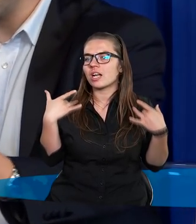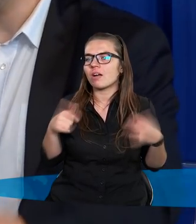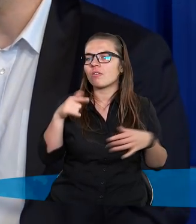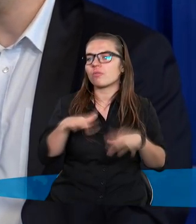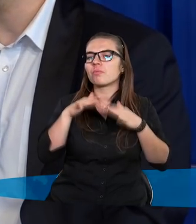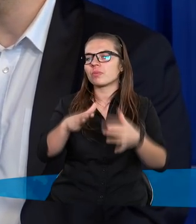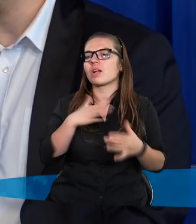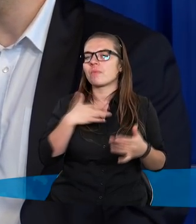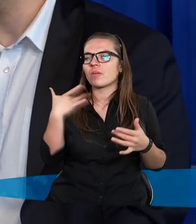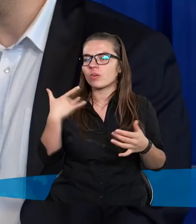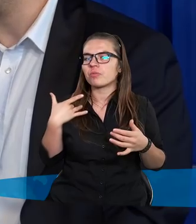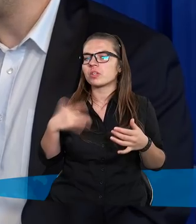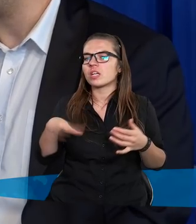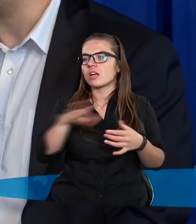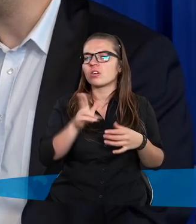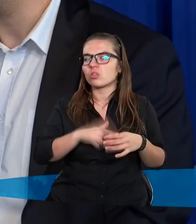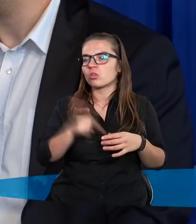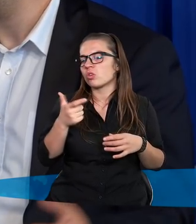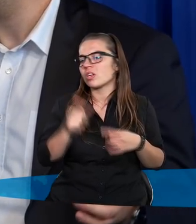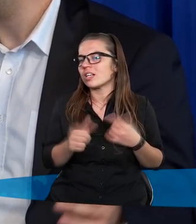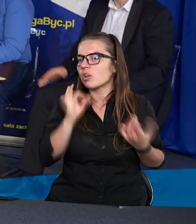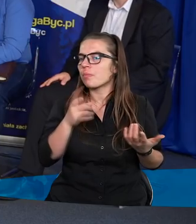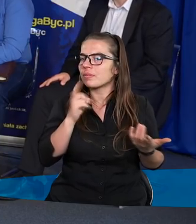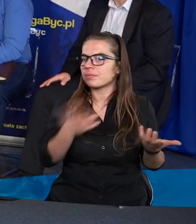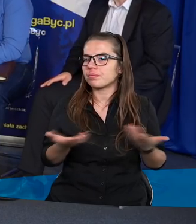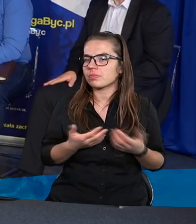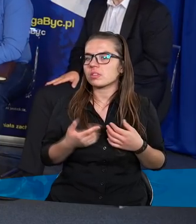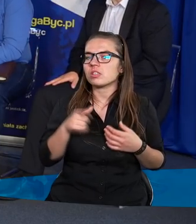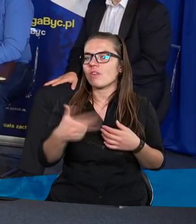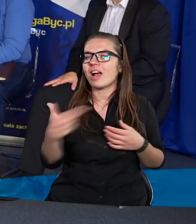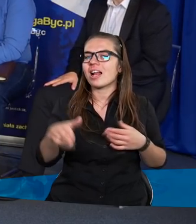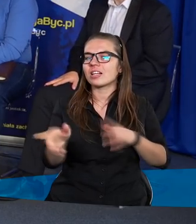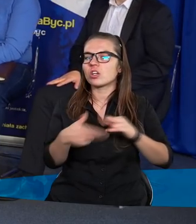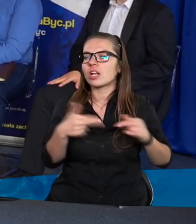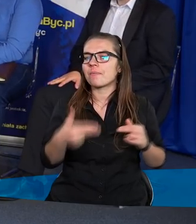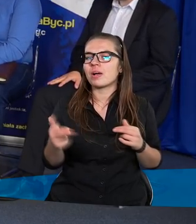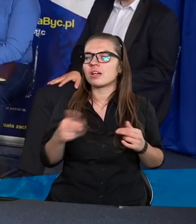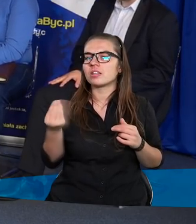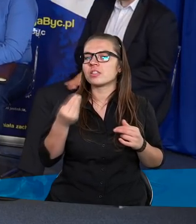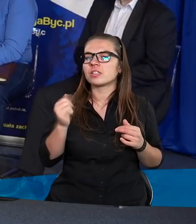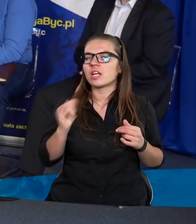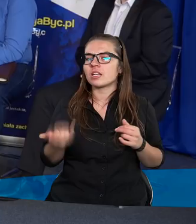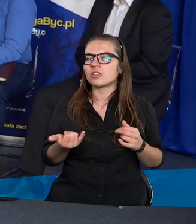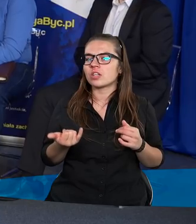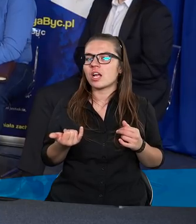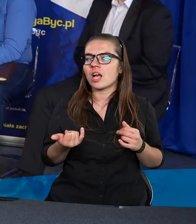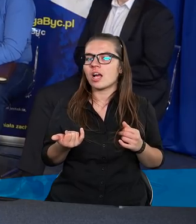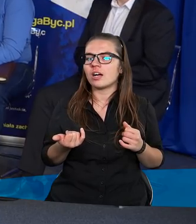w pewnym momencie decyduje się, aby to życie odebrać. To są trudne tematy. I jeszcze jak